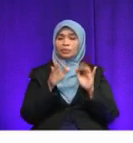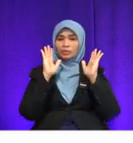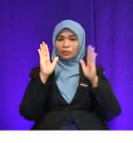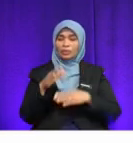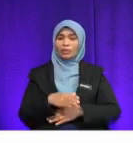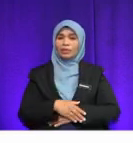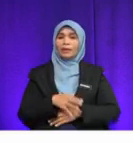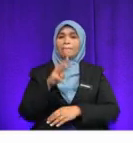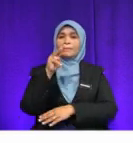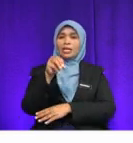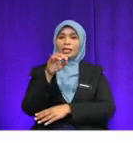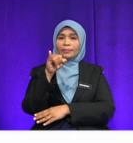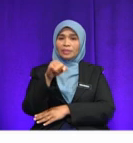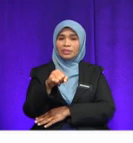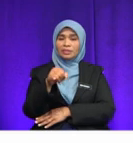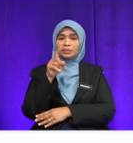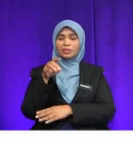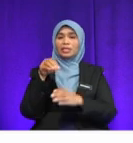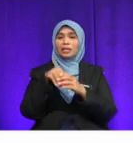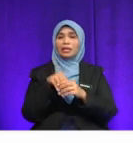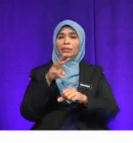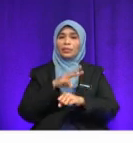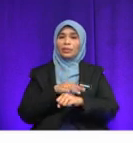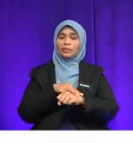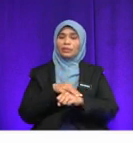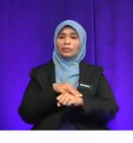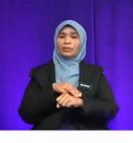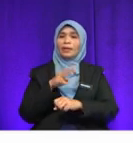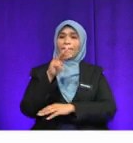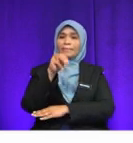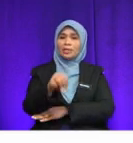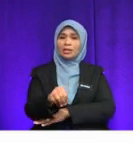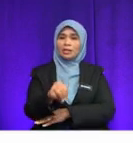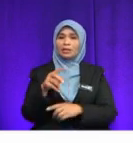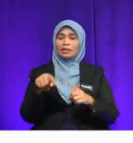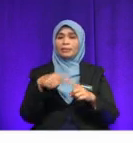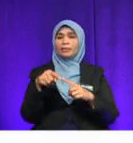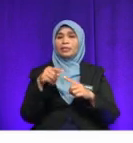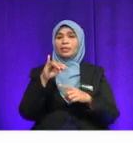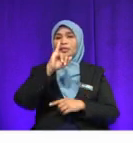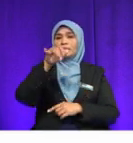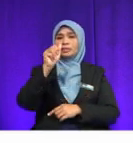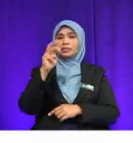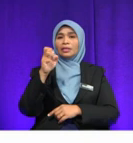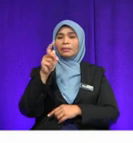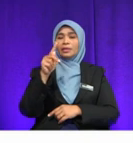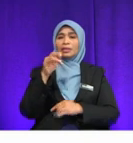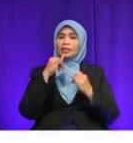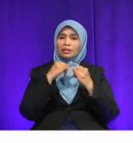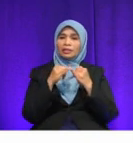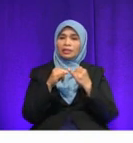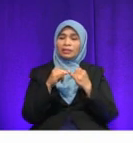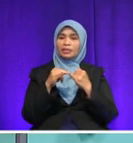yang pertama mesti dalam waktu Magrib oke begitu juga bila jamak takhir ya di waktu yang kedua di antara